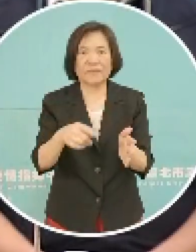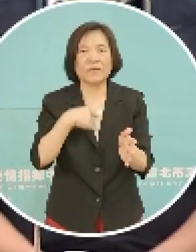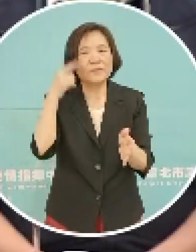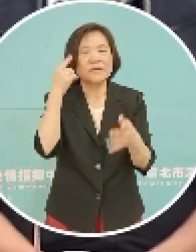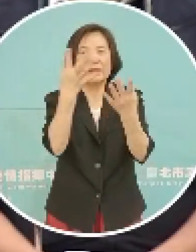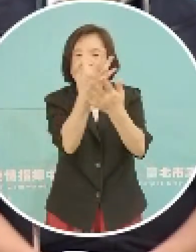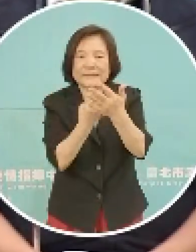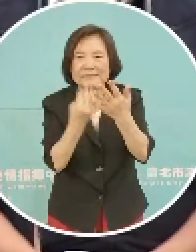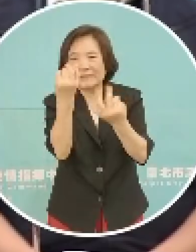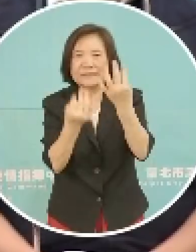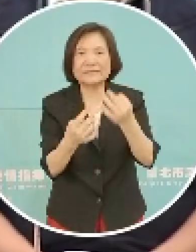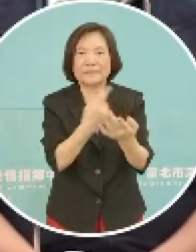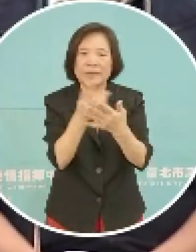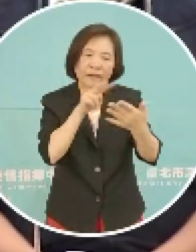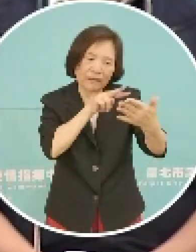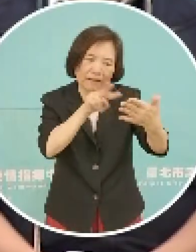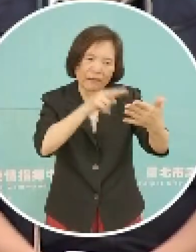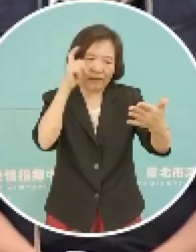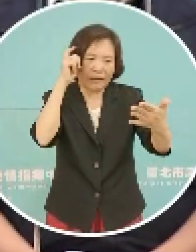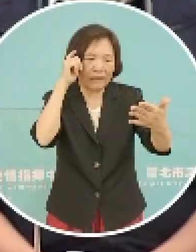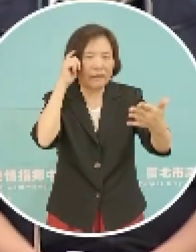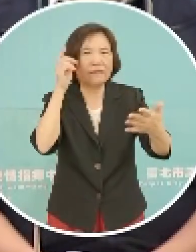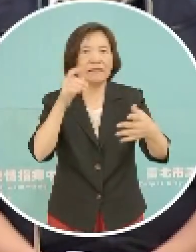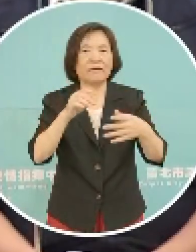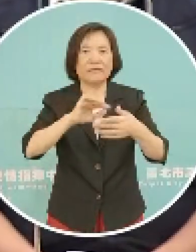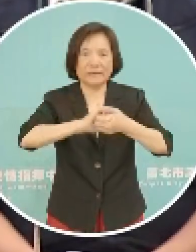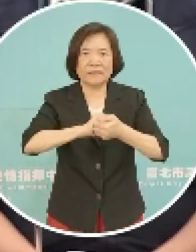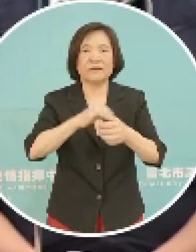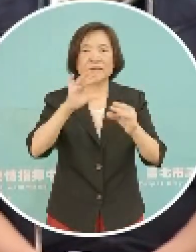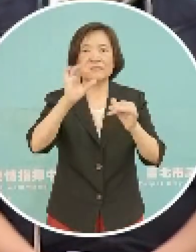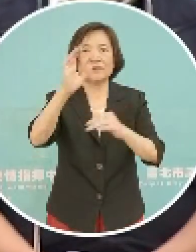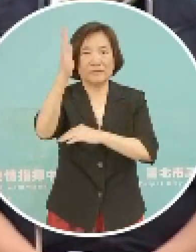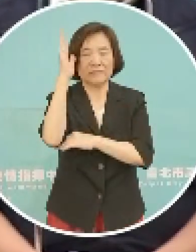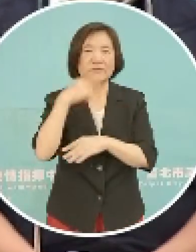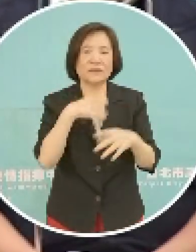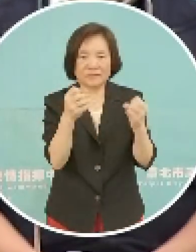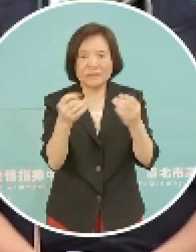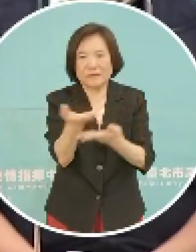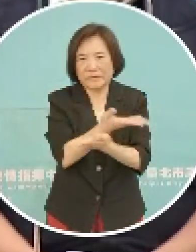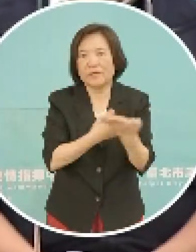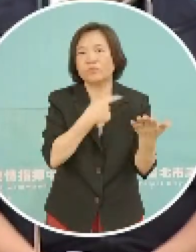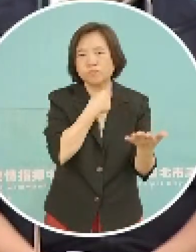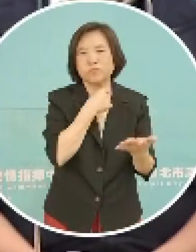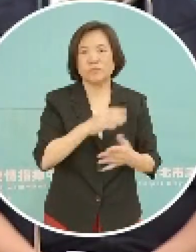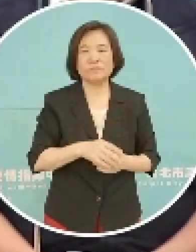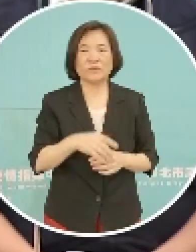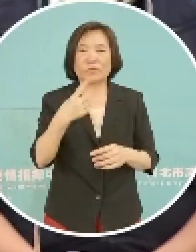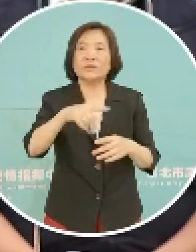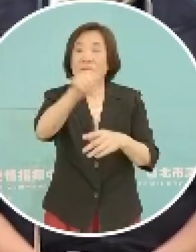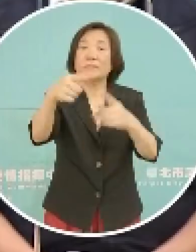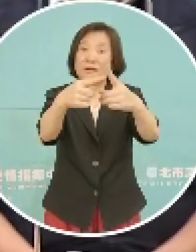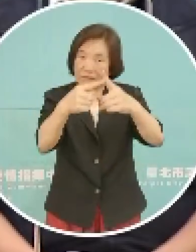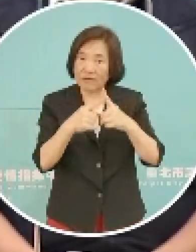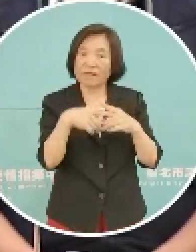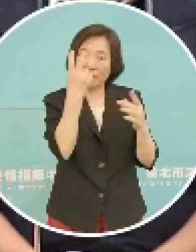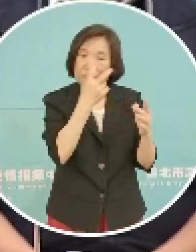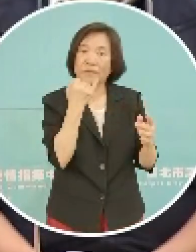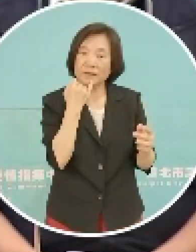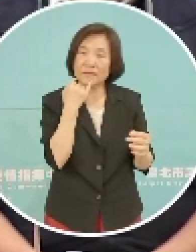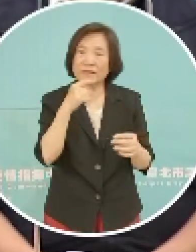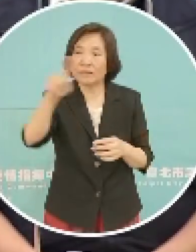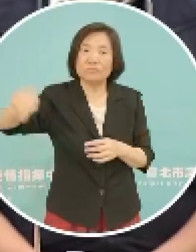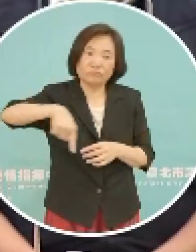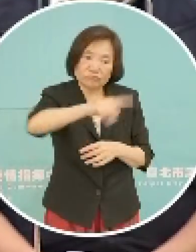数字跟解读的时候能够跟我们地方多沟通，或者说到地方来看看是不